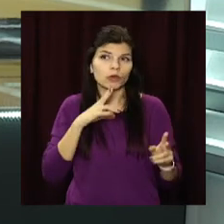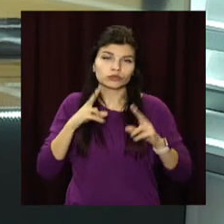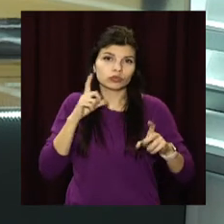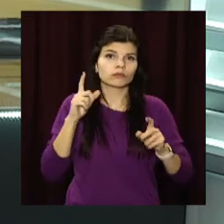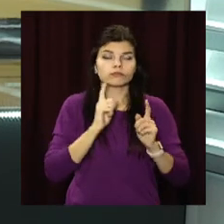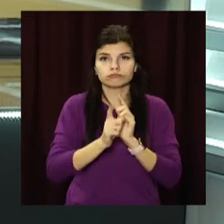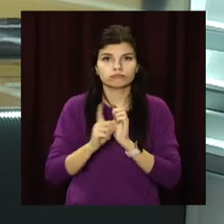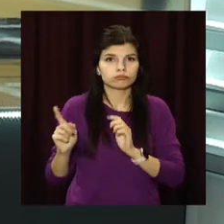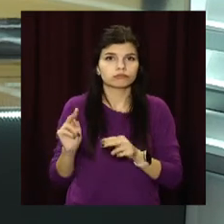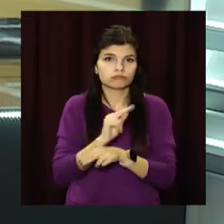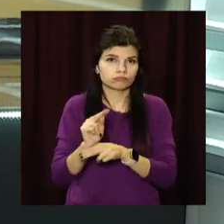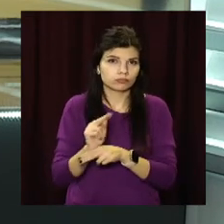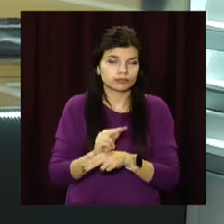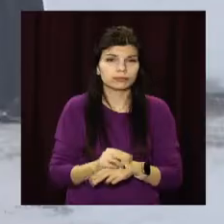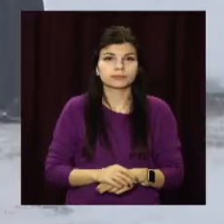нашому наступному сюжеті.